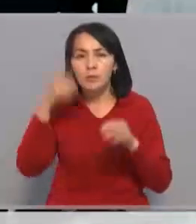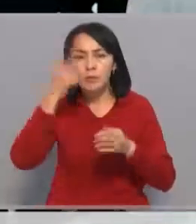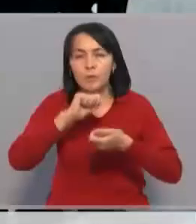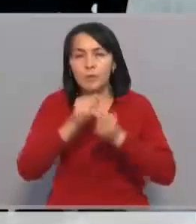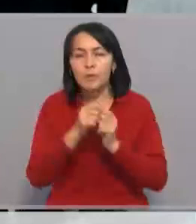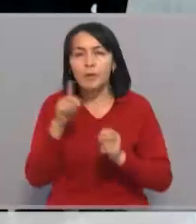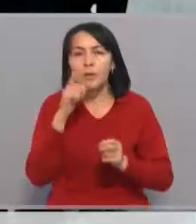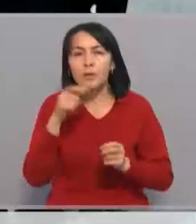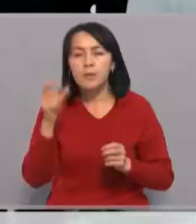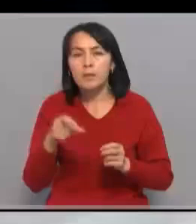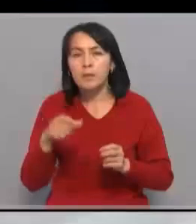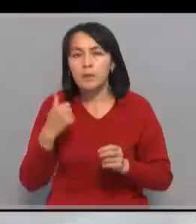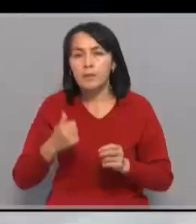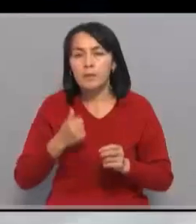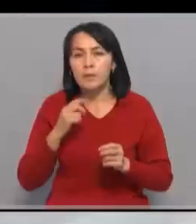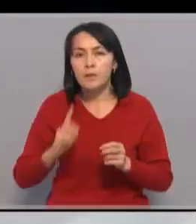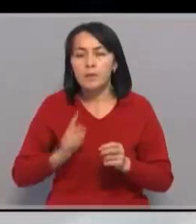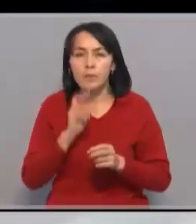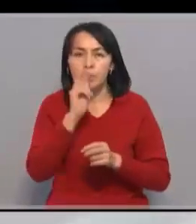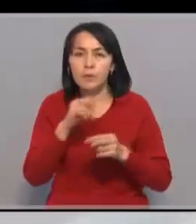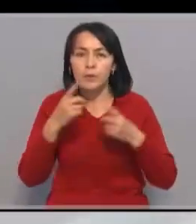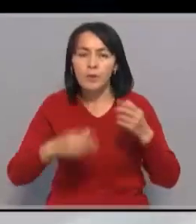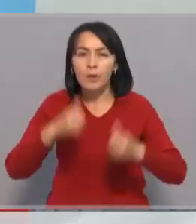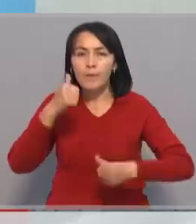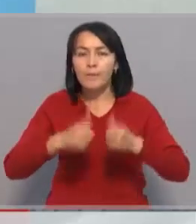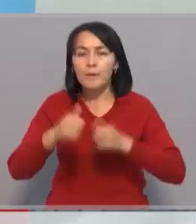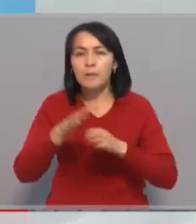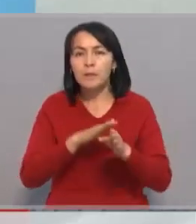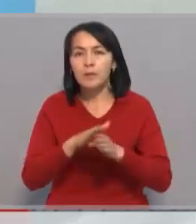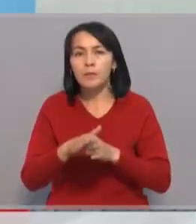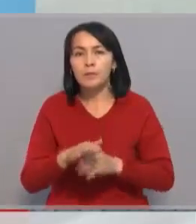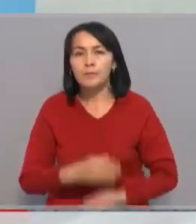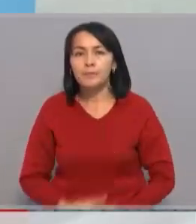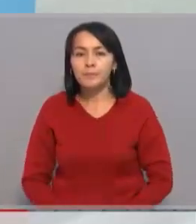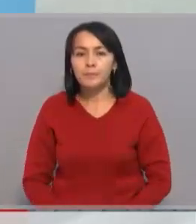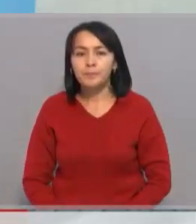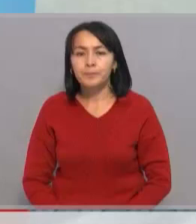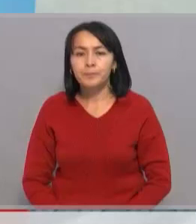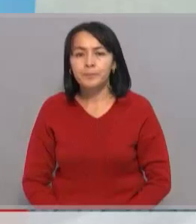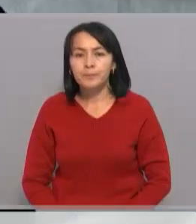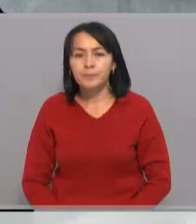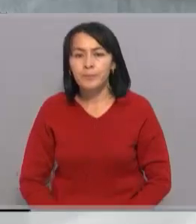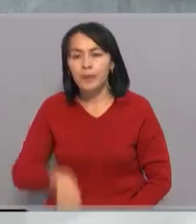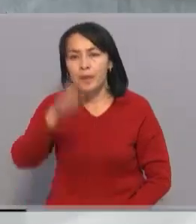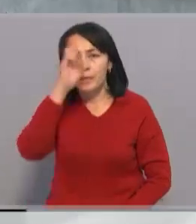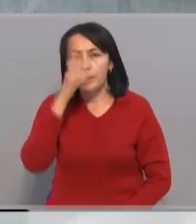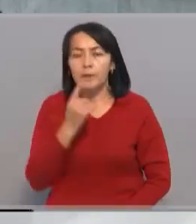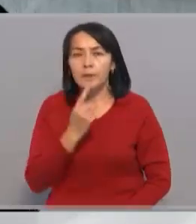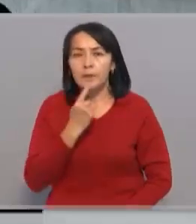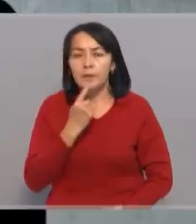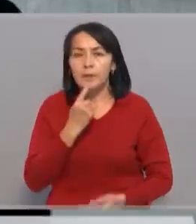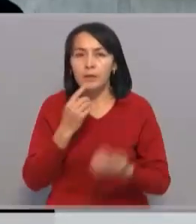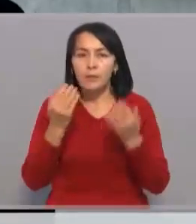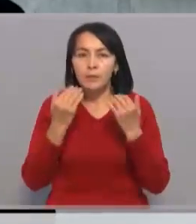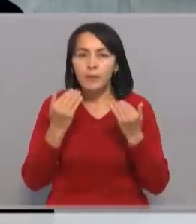жастарды ынталандыру мақсатында шеберлік сағаттары мен түрлі байқаулар ұйымдастырып келеді. Мемлекеттік тілдің